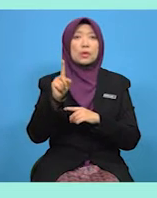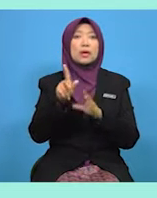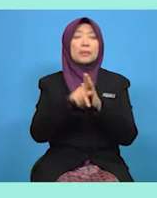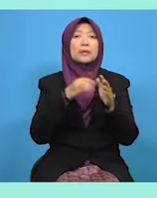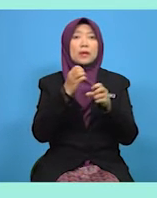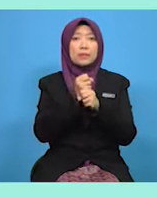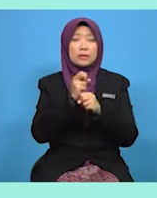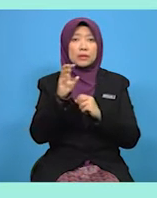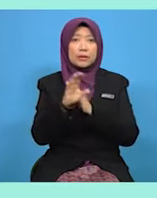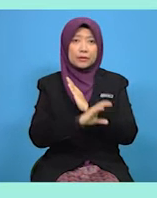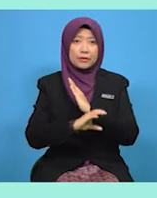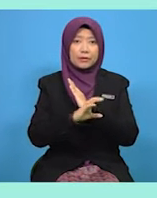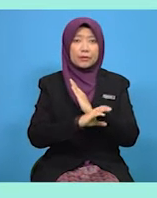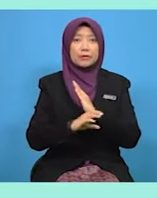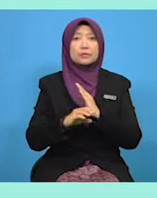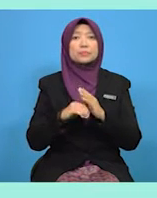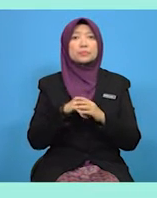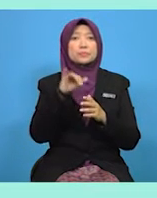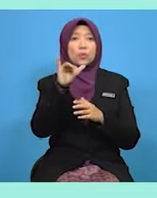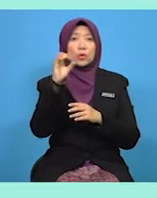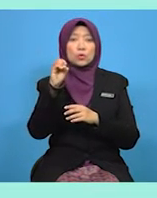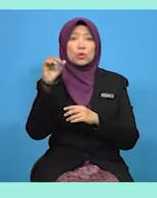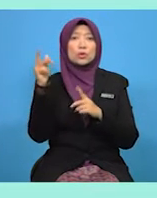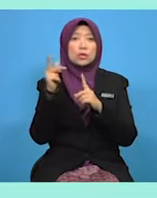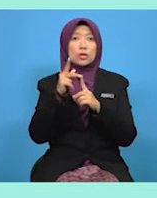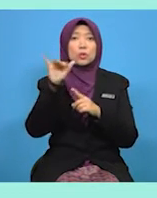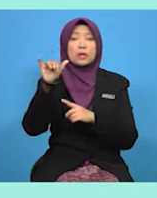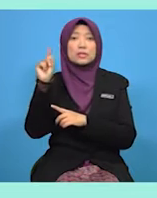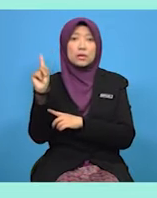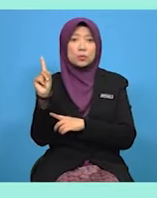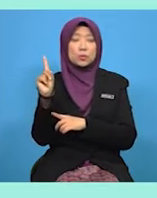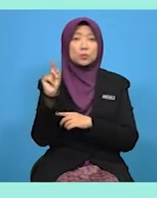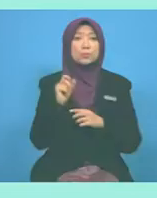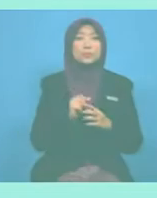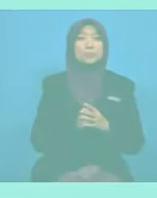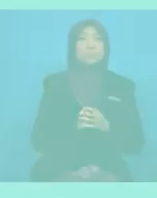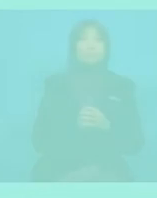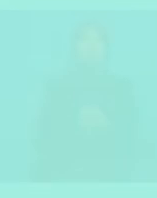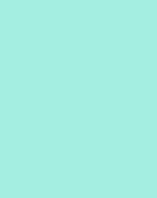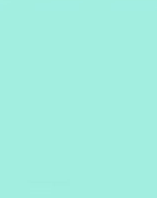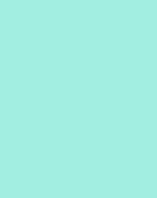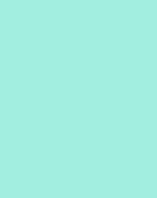pendapatan negara benar meningkat dari Y0 ke Y1.